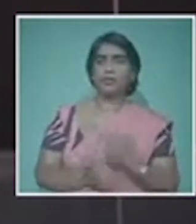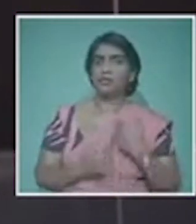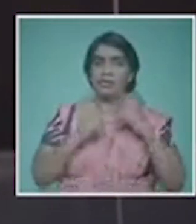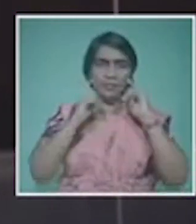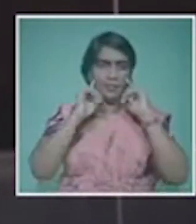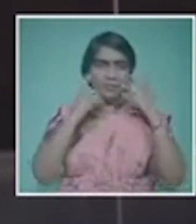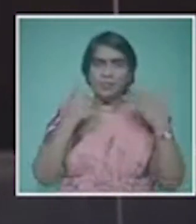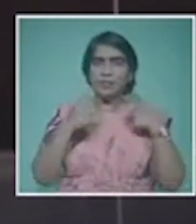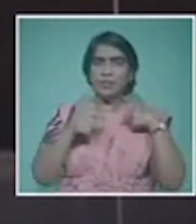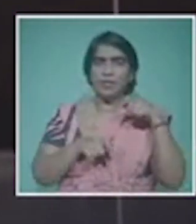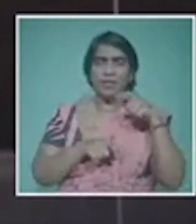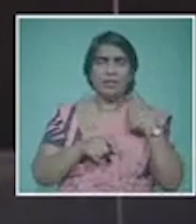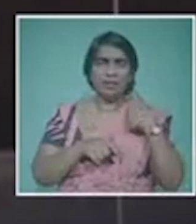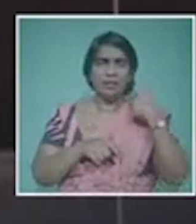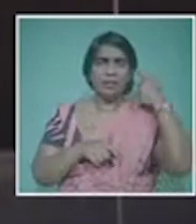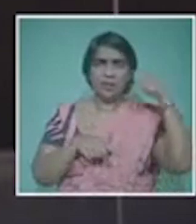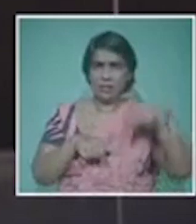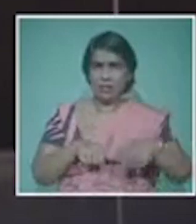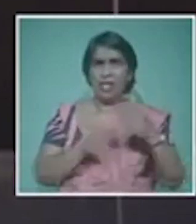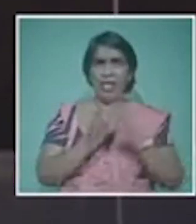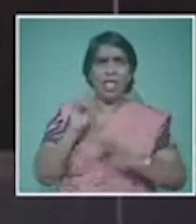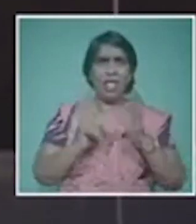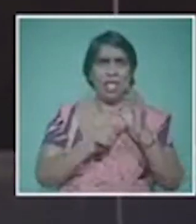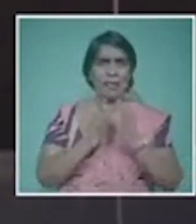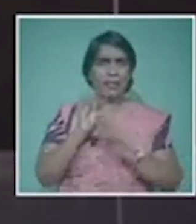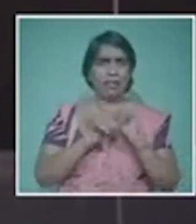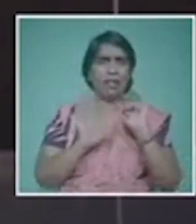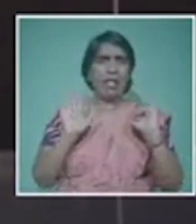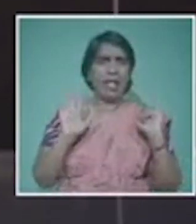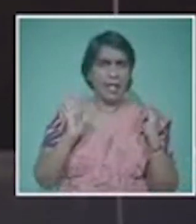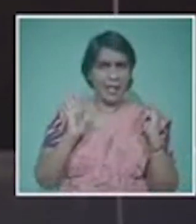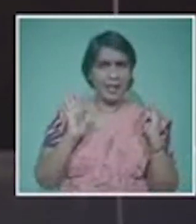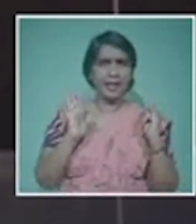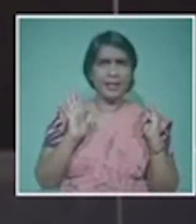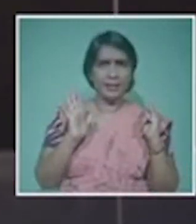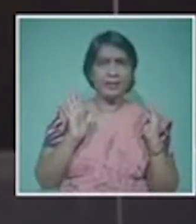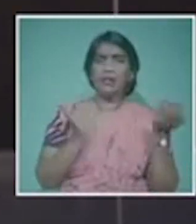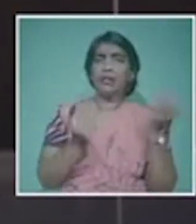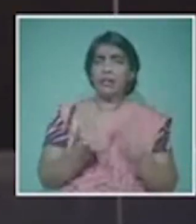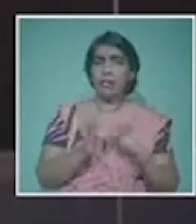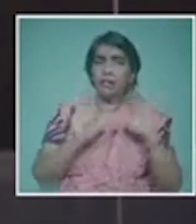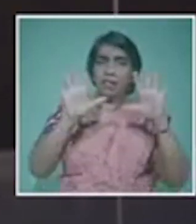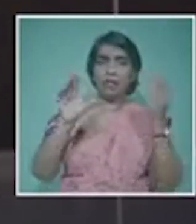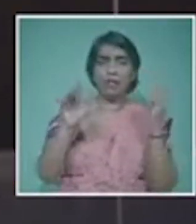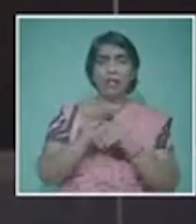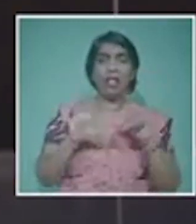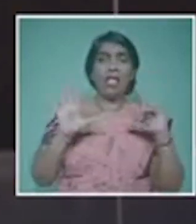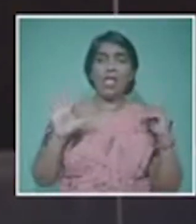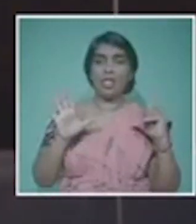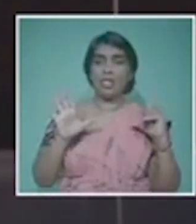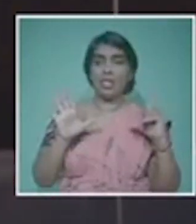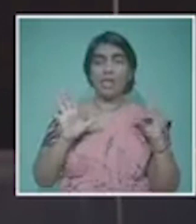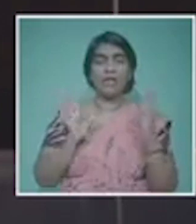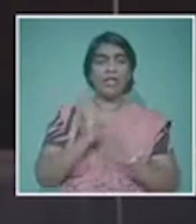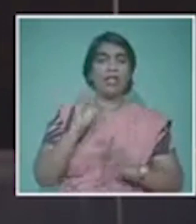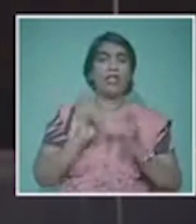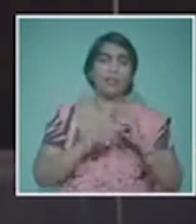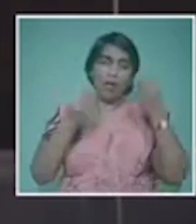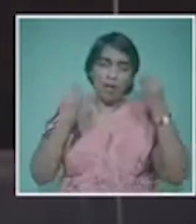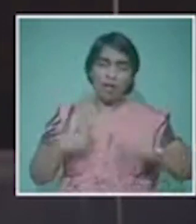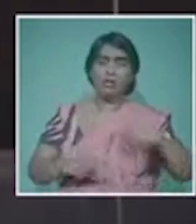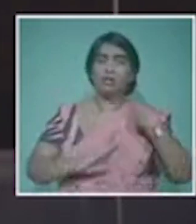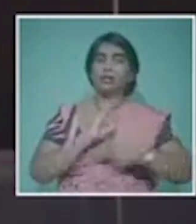அமைச்சர்களுக்கு வாகனங்கள், அதற்கான எரிபொருள் செலவினம், அமைச்சர்களுக்கான நிர்வாக சேவையினருக்கு வேதனம் இவை அனைத்தும் நோக்கும் போது